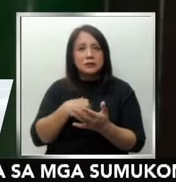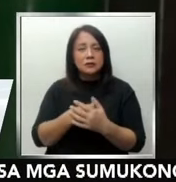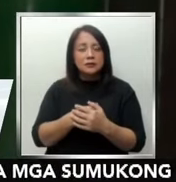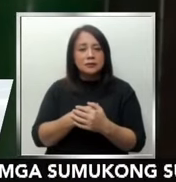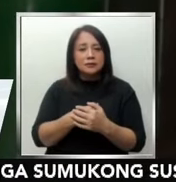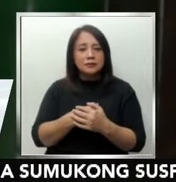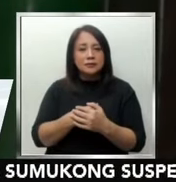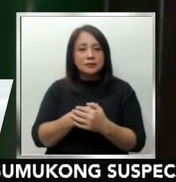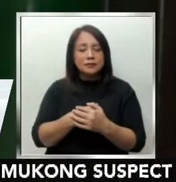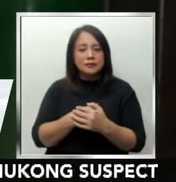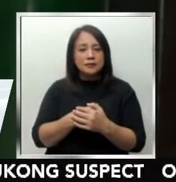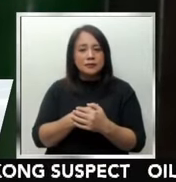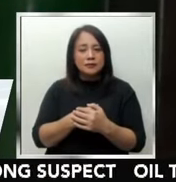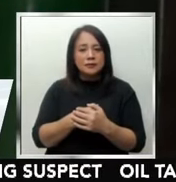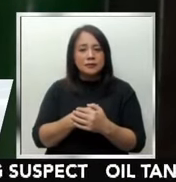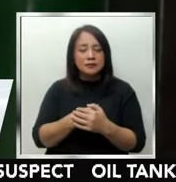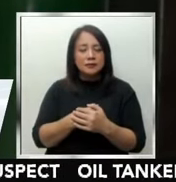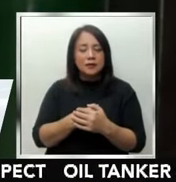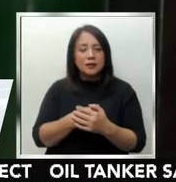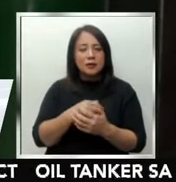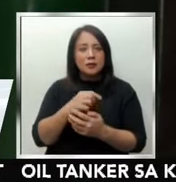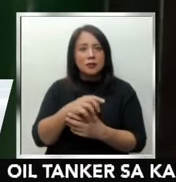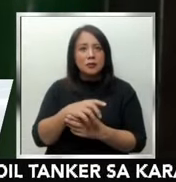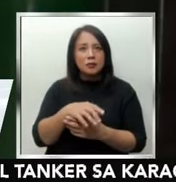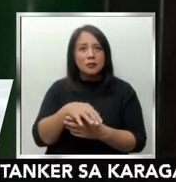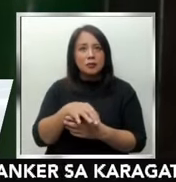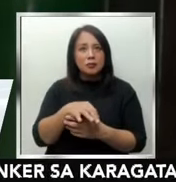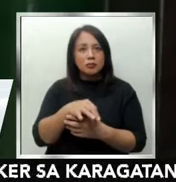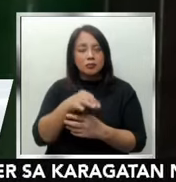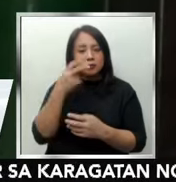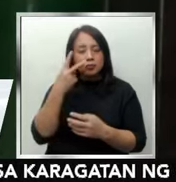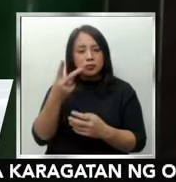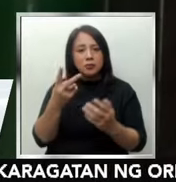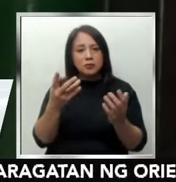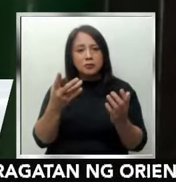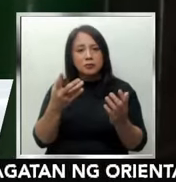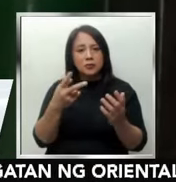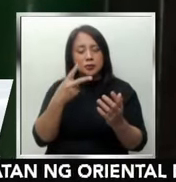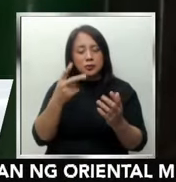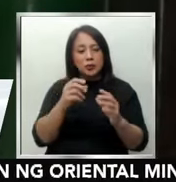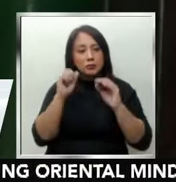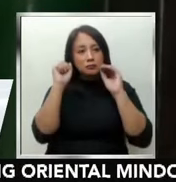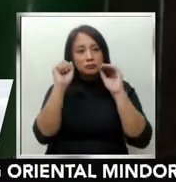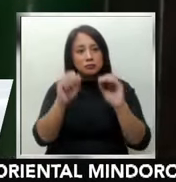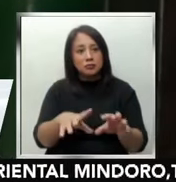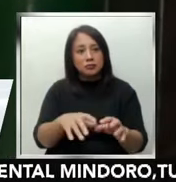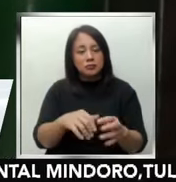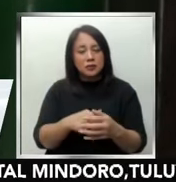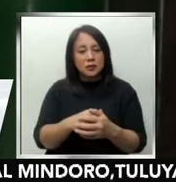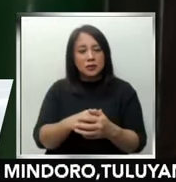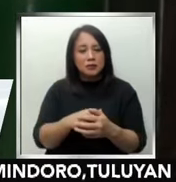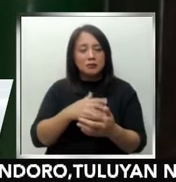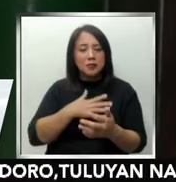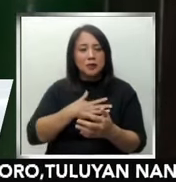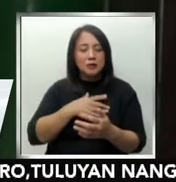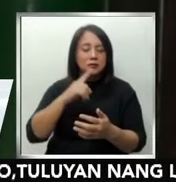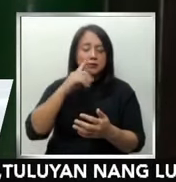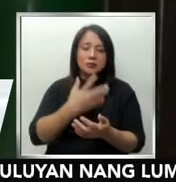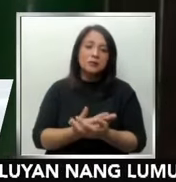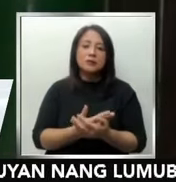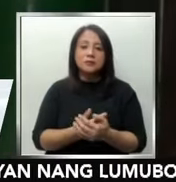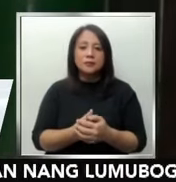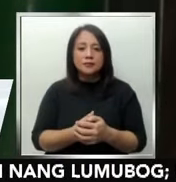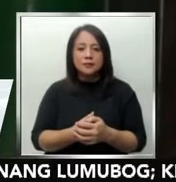na kwan doon sa sa Grave kung saan nila tinapon yung anak ko